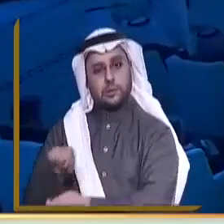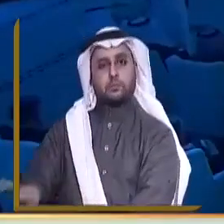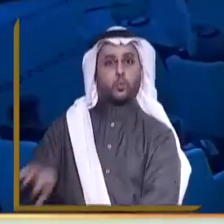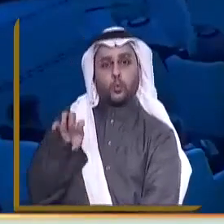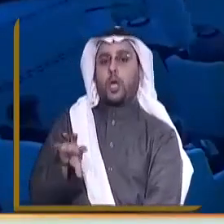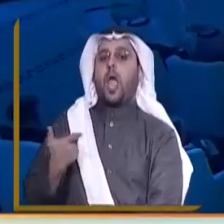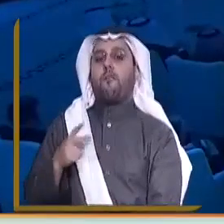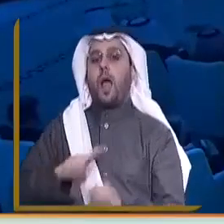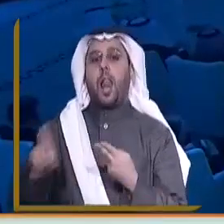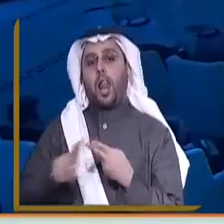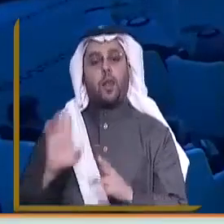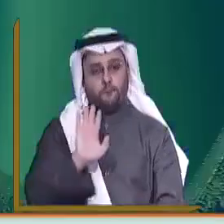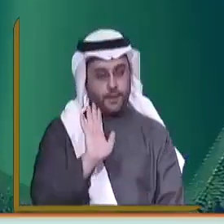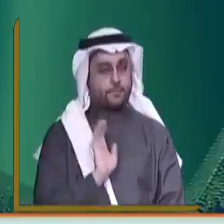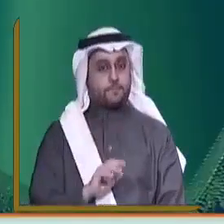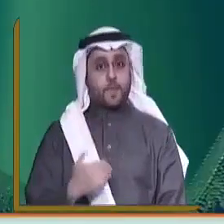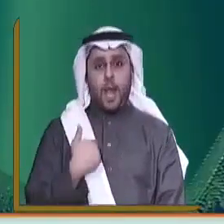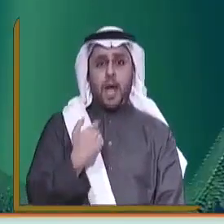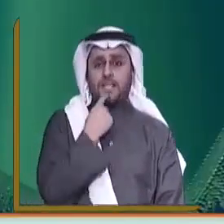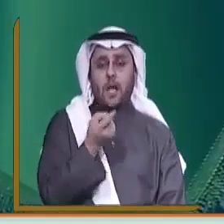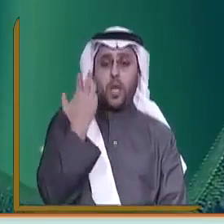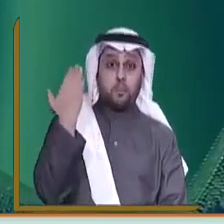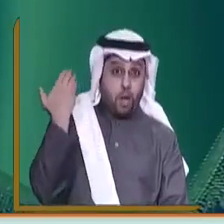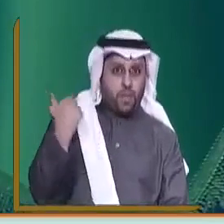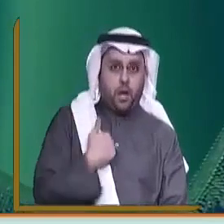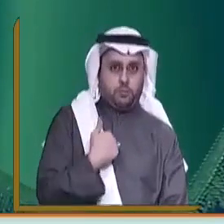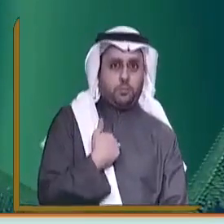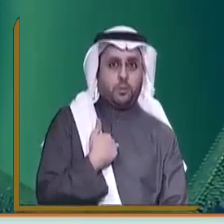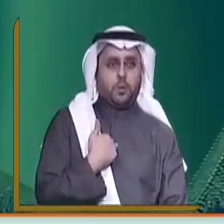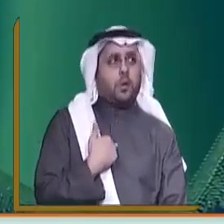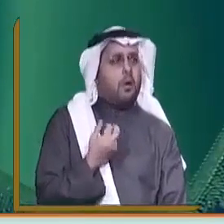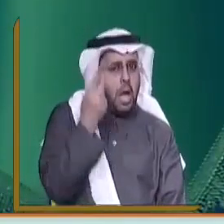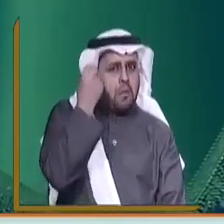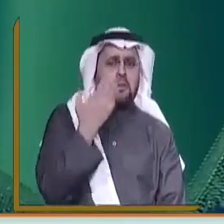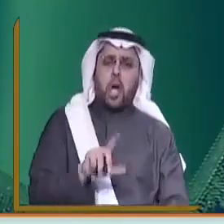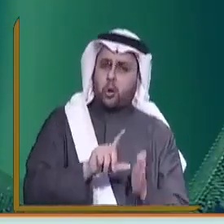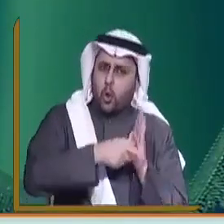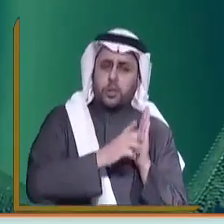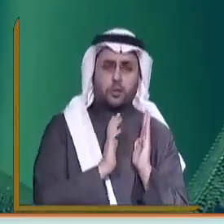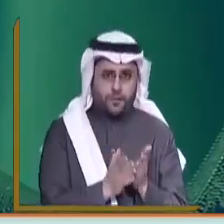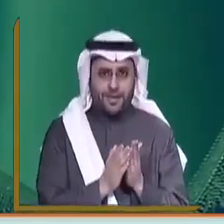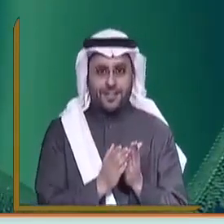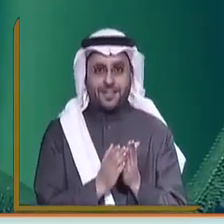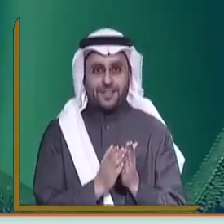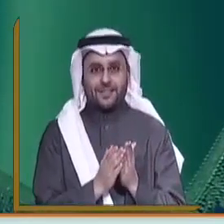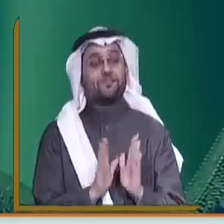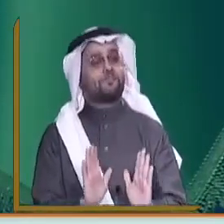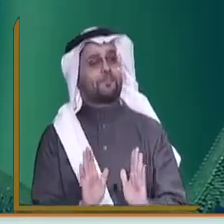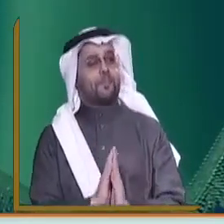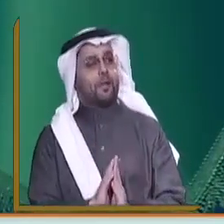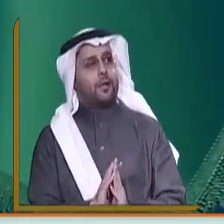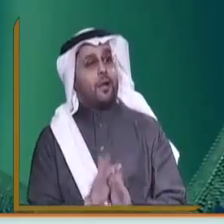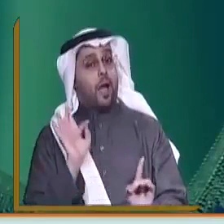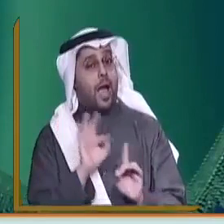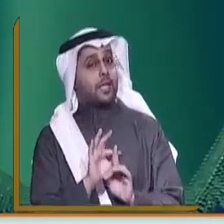30 عملنا في المملكه خلال السنوات الماضيه على تبني العديد من الخطط والاستراتيجيات التي